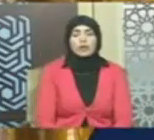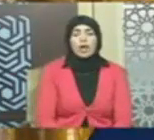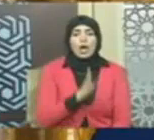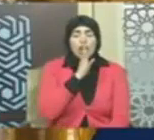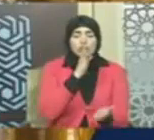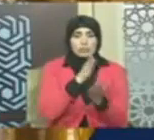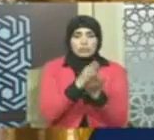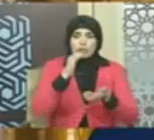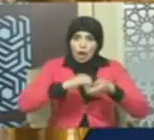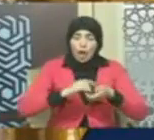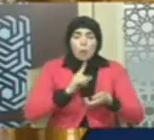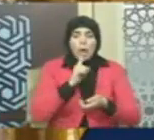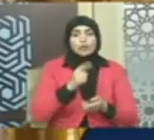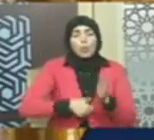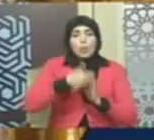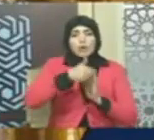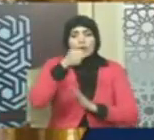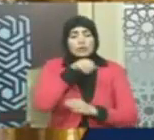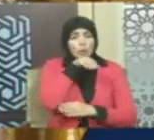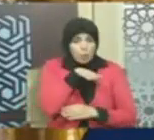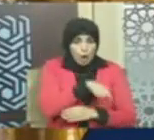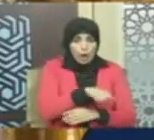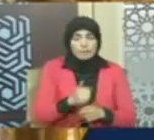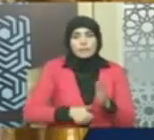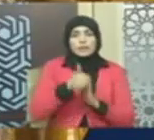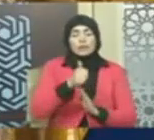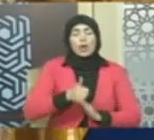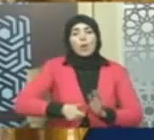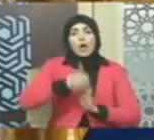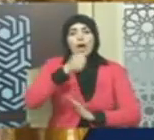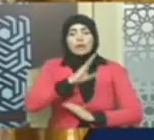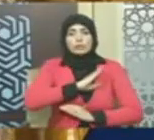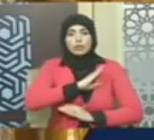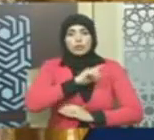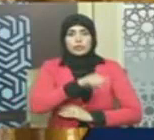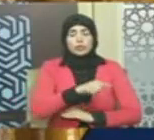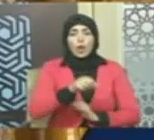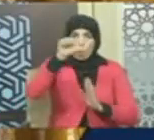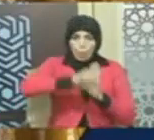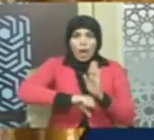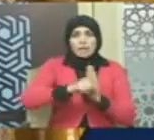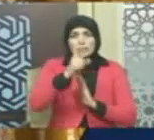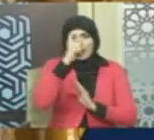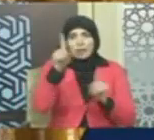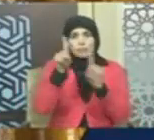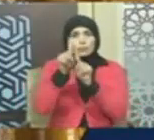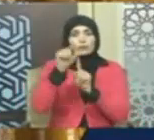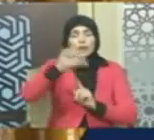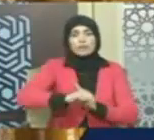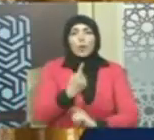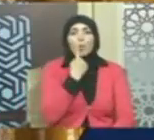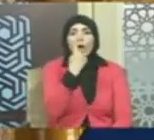صدق وعده ونصر عبده وأعز جنده وهزم الأحزاب